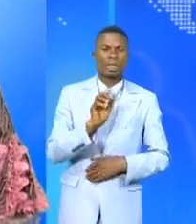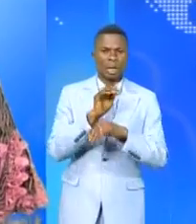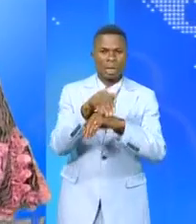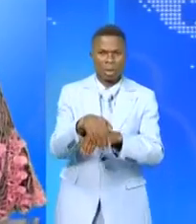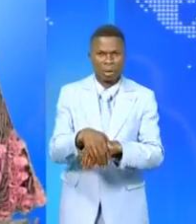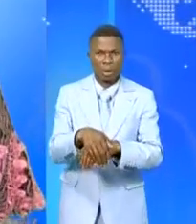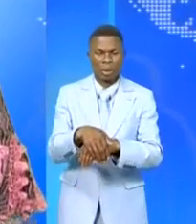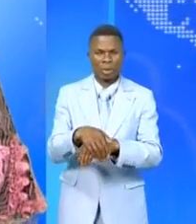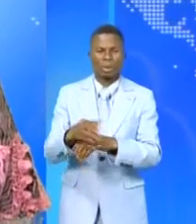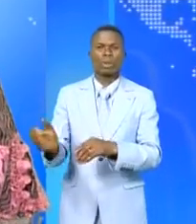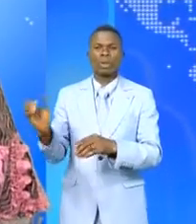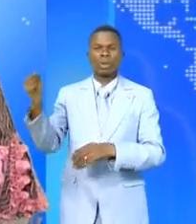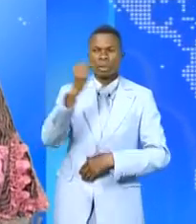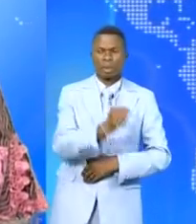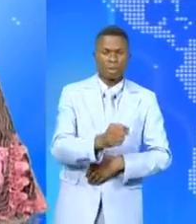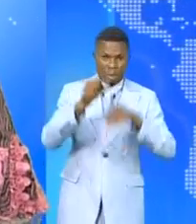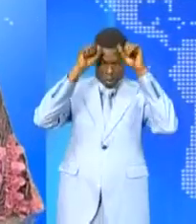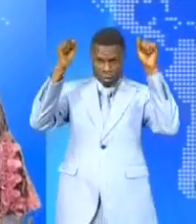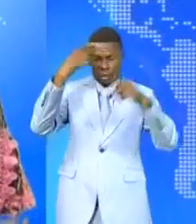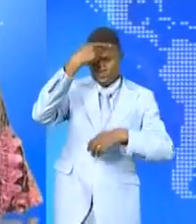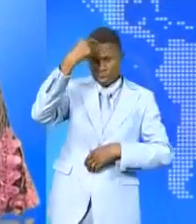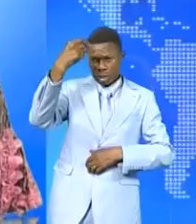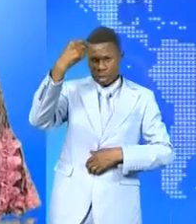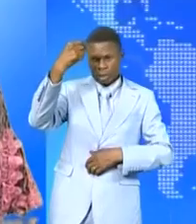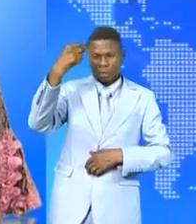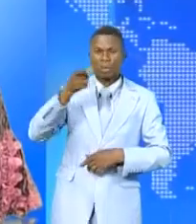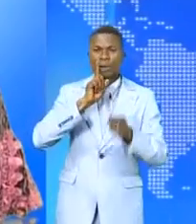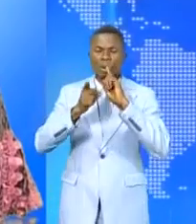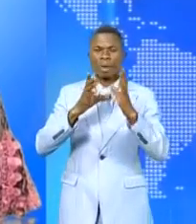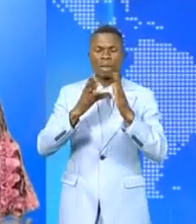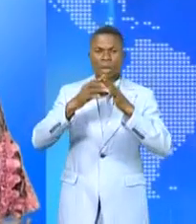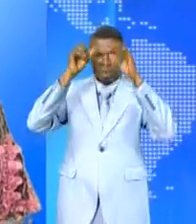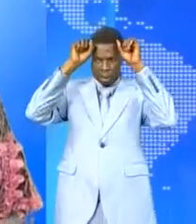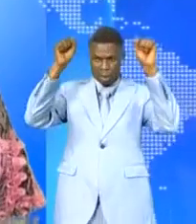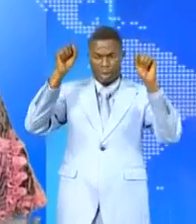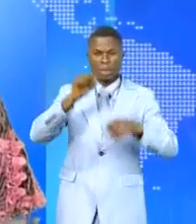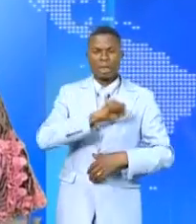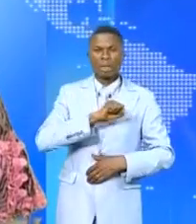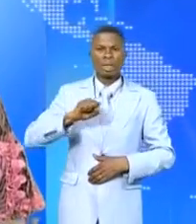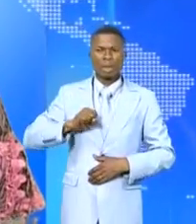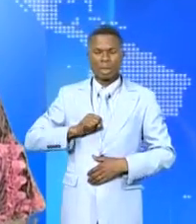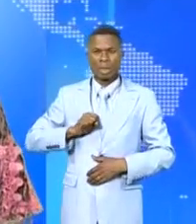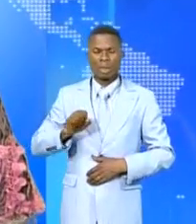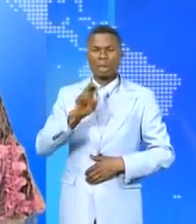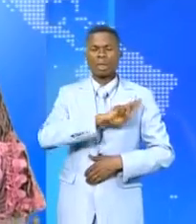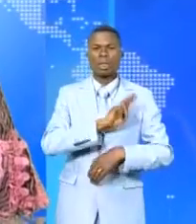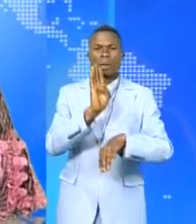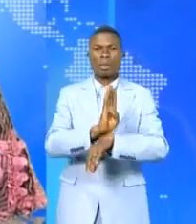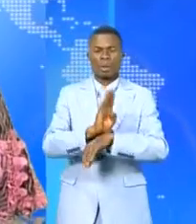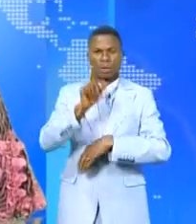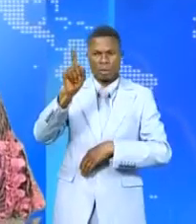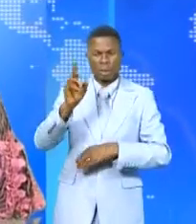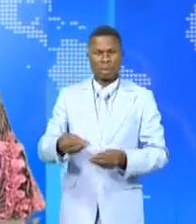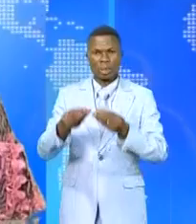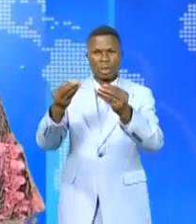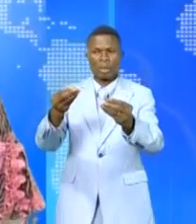à l'investiture du président Denis Sassou Nguesso. Il a échangé avec le président du Sénat de la République du Congo qui lui a